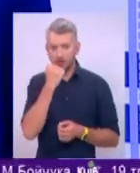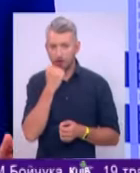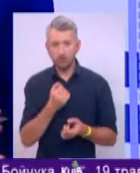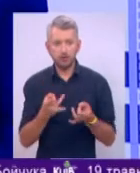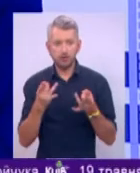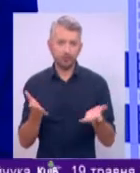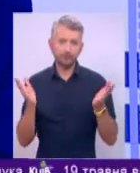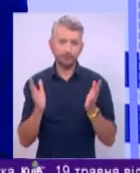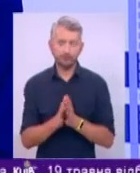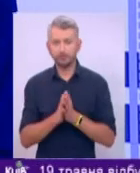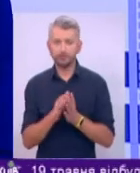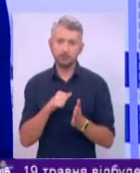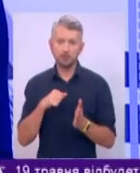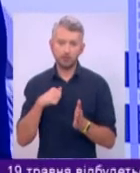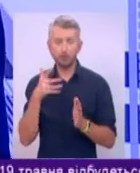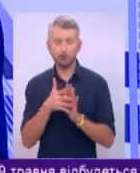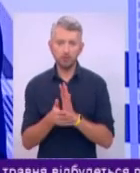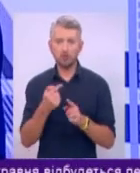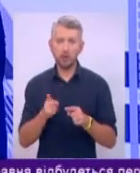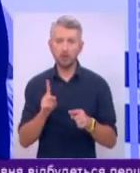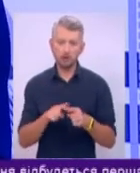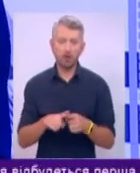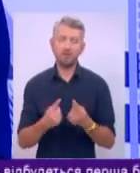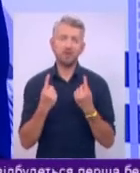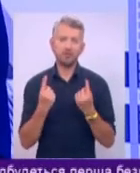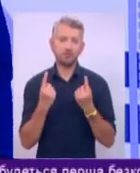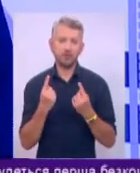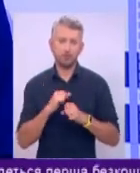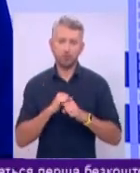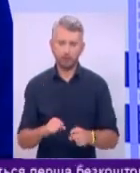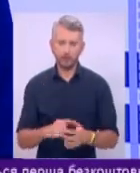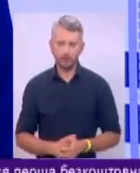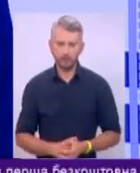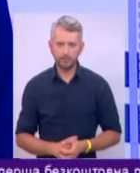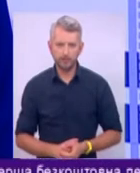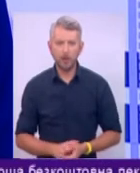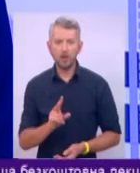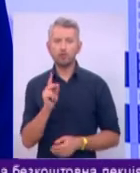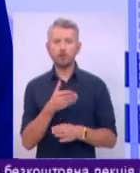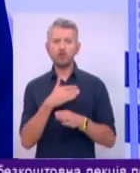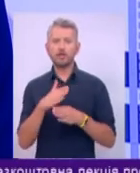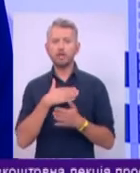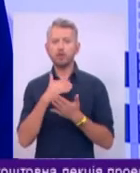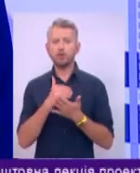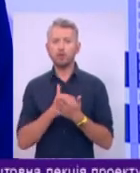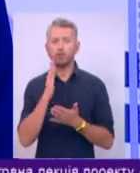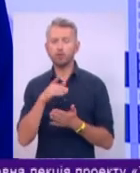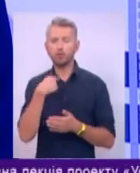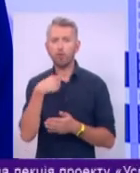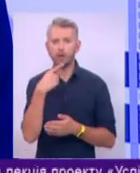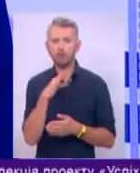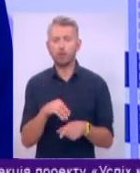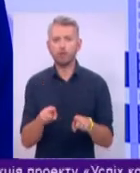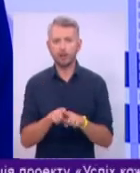просто самі розуміємо, що це величезний подвиг. В другій частині нашої програми ми будемо говорити